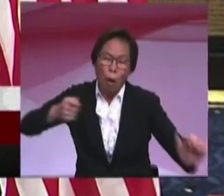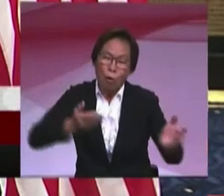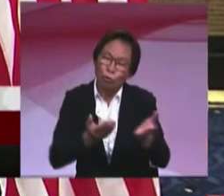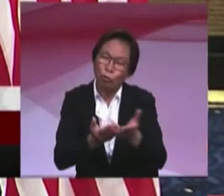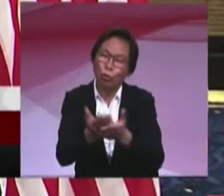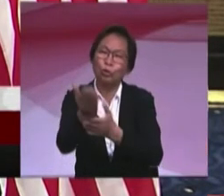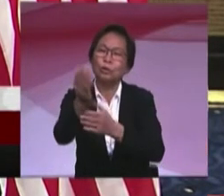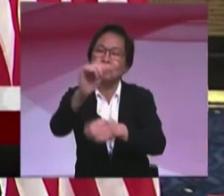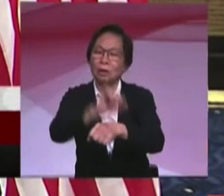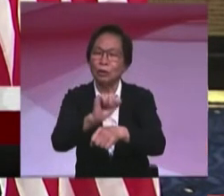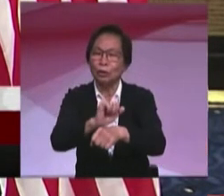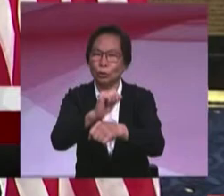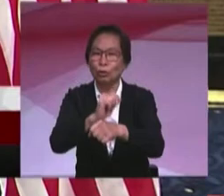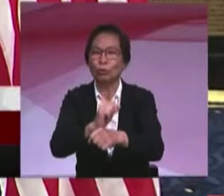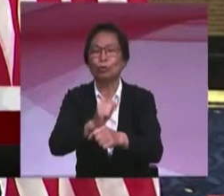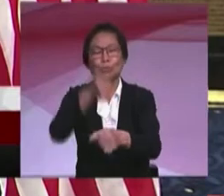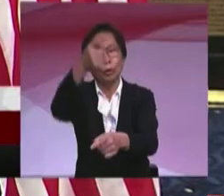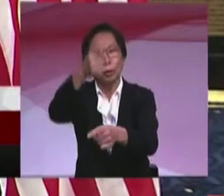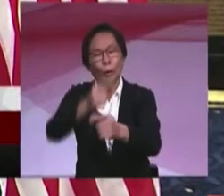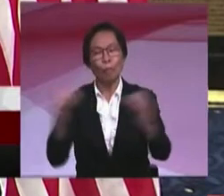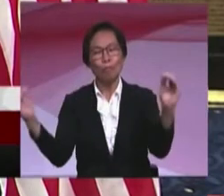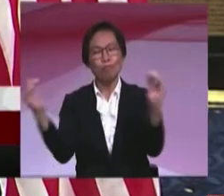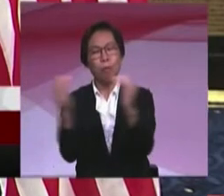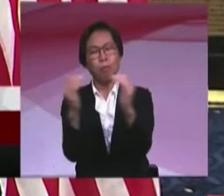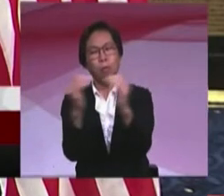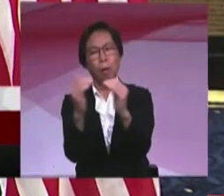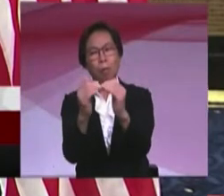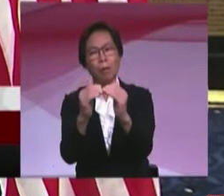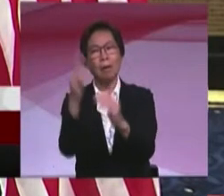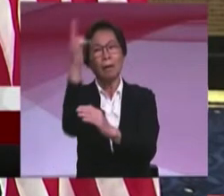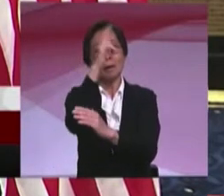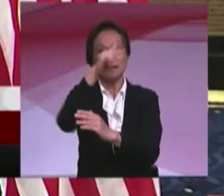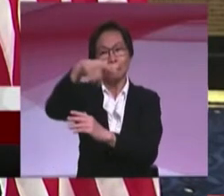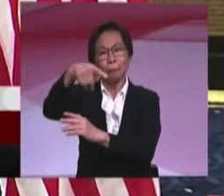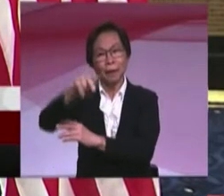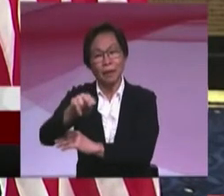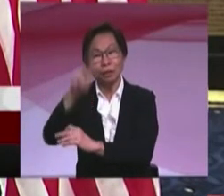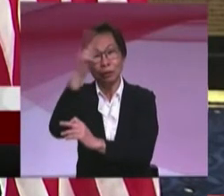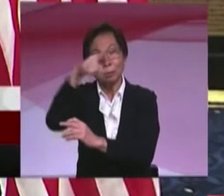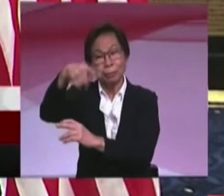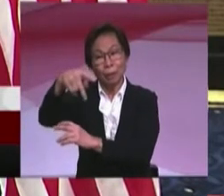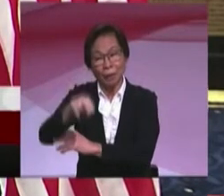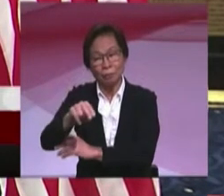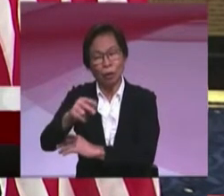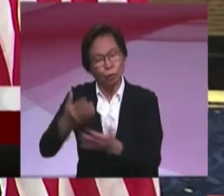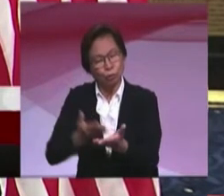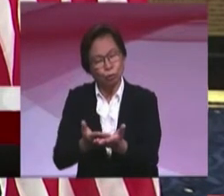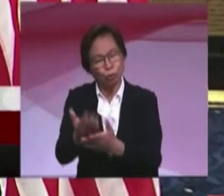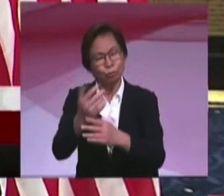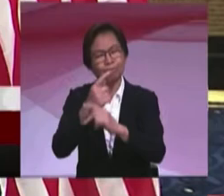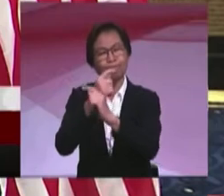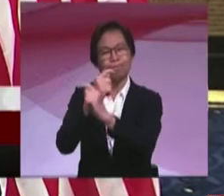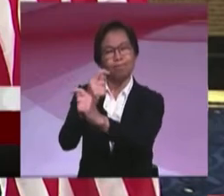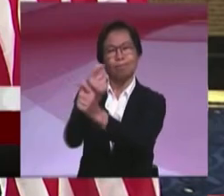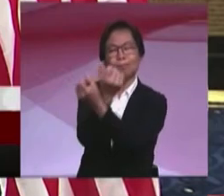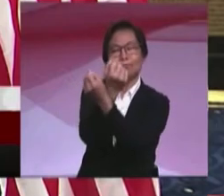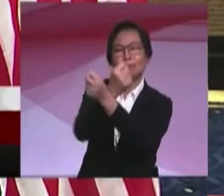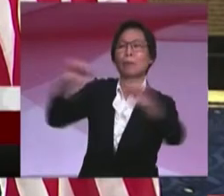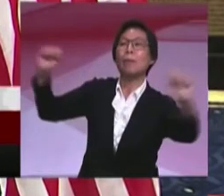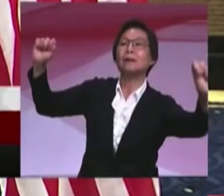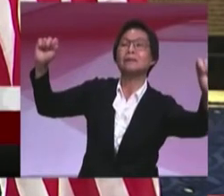dan keadilan Hai kerajaan perikatan nasional akan terus mempertahankan kebebasan